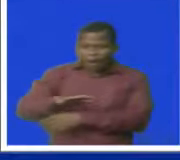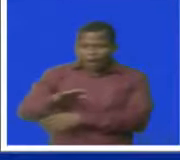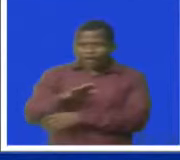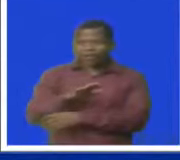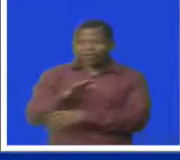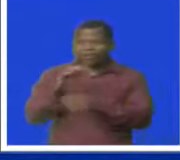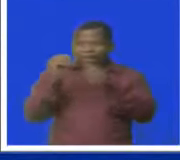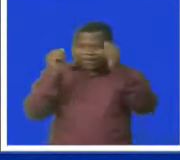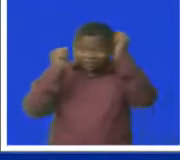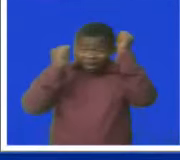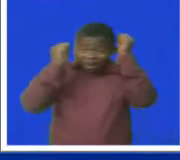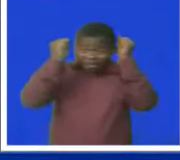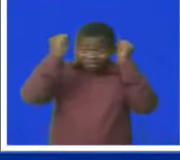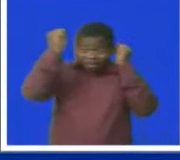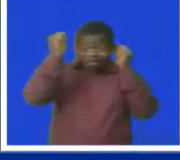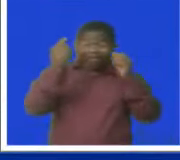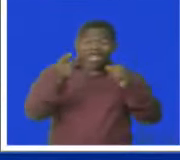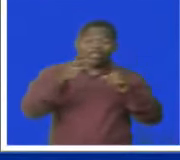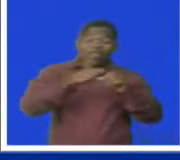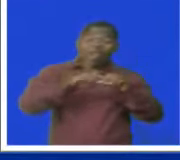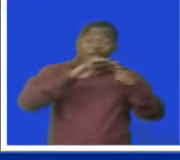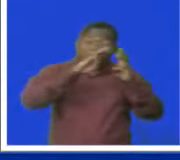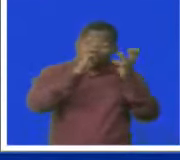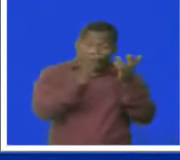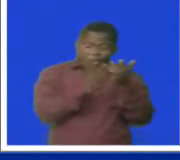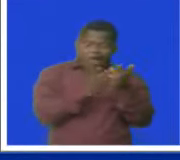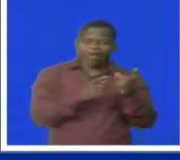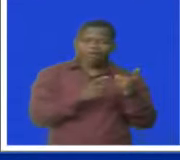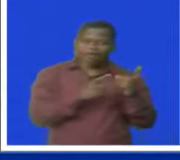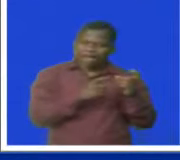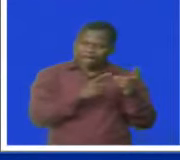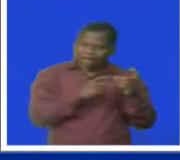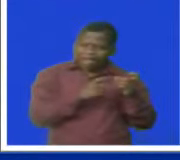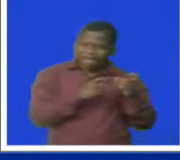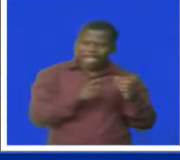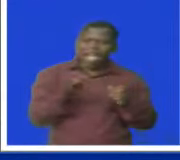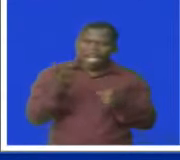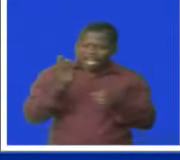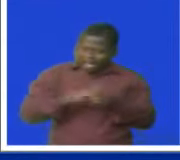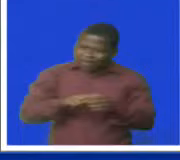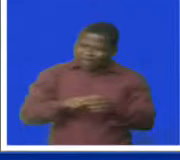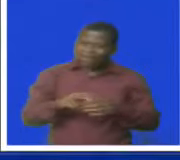ngesizathu sekuthi ngawo wonke umnyaka